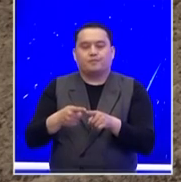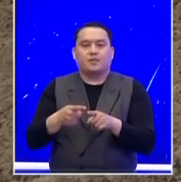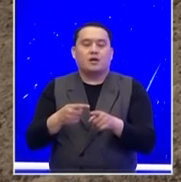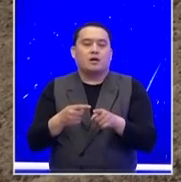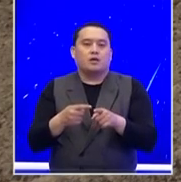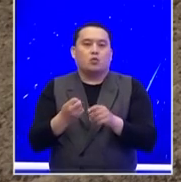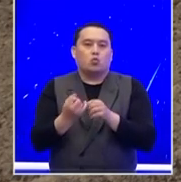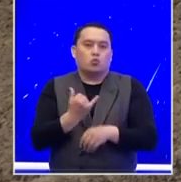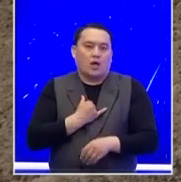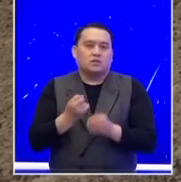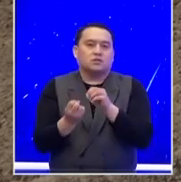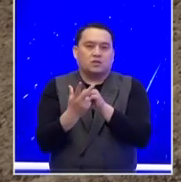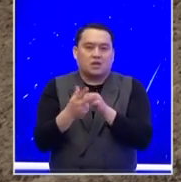13